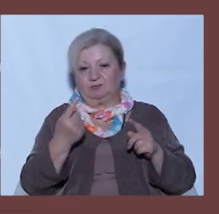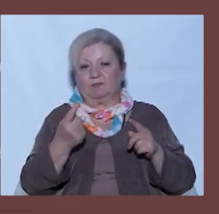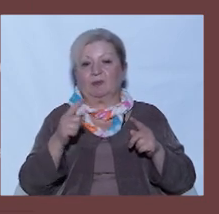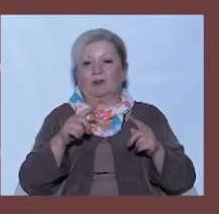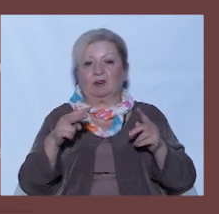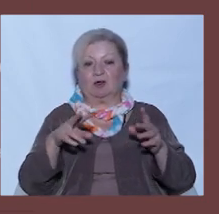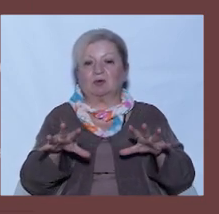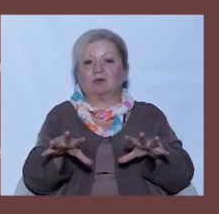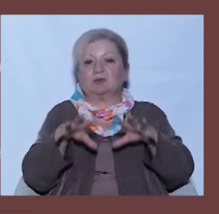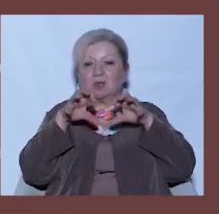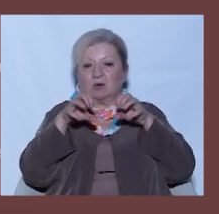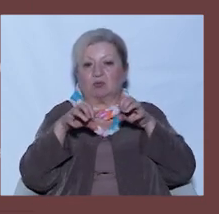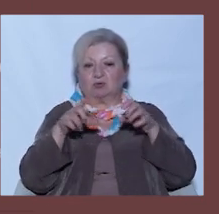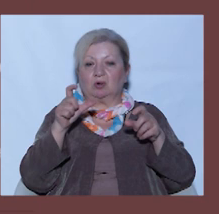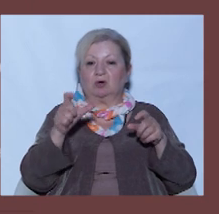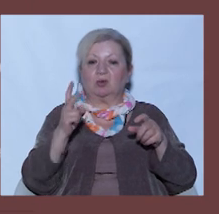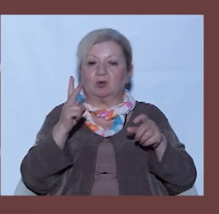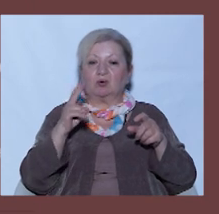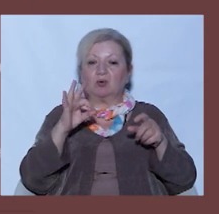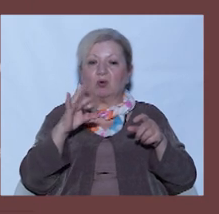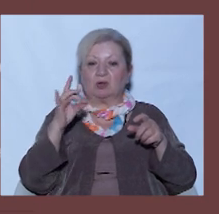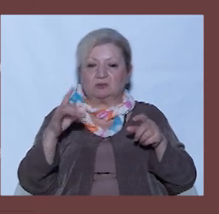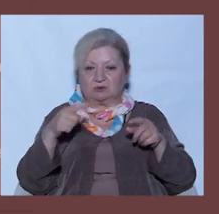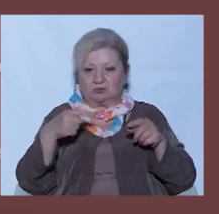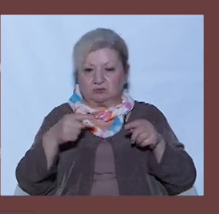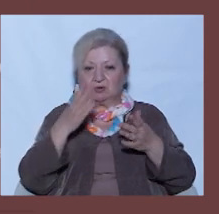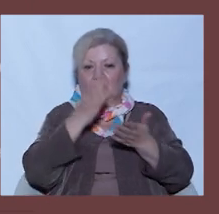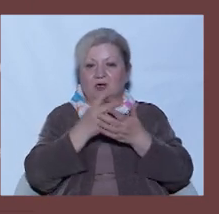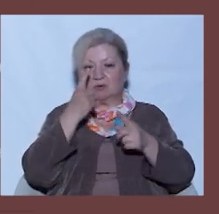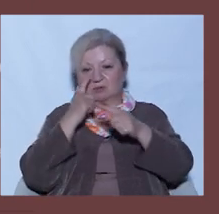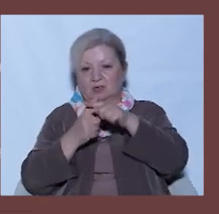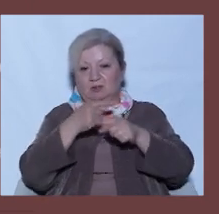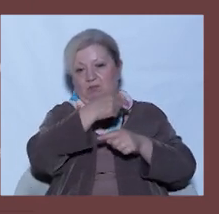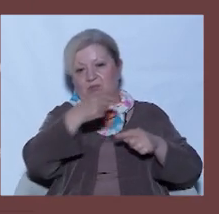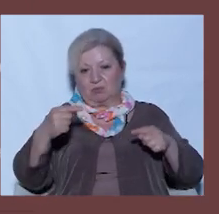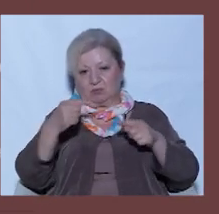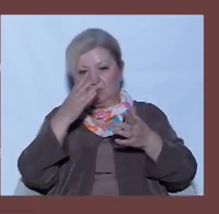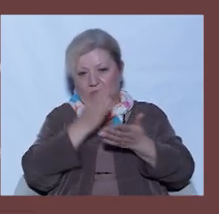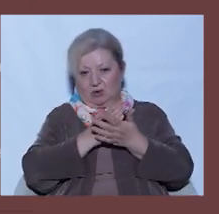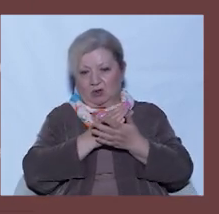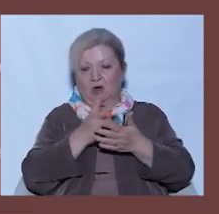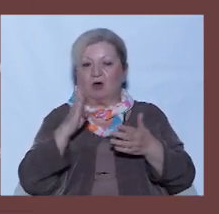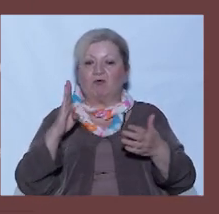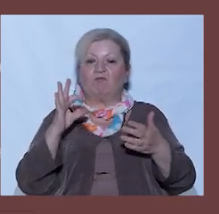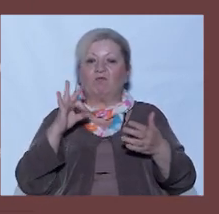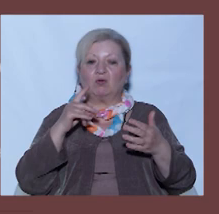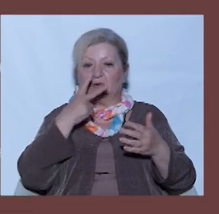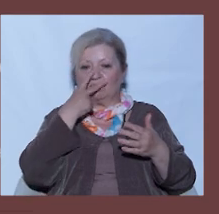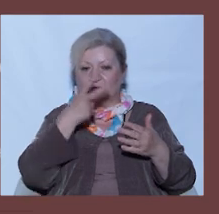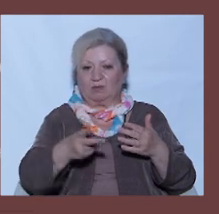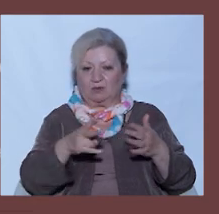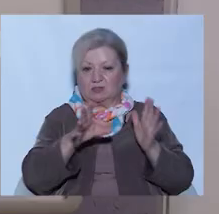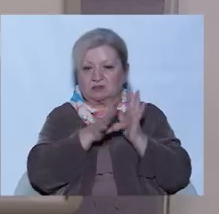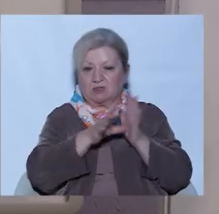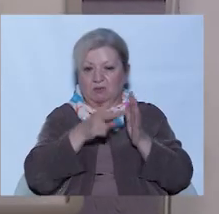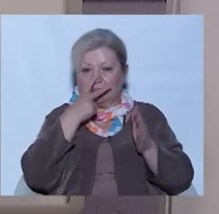დაიმუხტა კონდენსატორი, მასზე გაჩნდა დადებითი და უარყოფითი მუხტები. ვოლტმეტრა გვიჩვენა ძაბვა 10